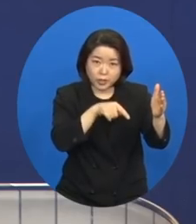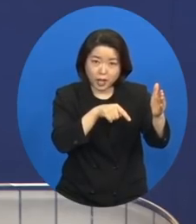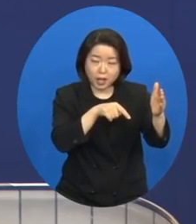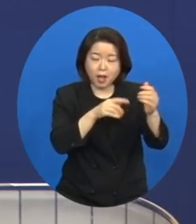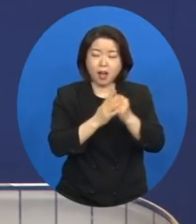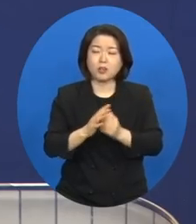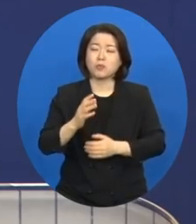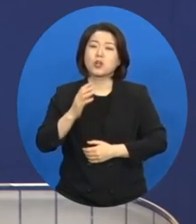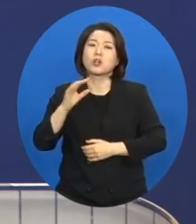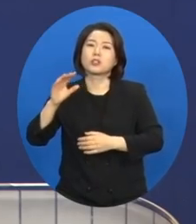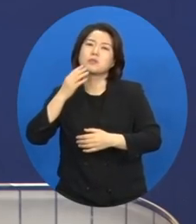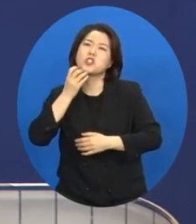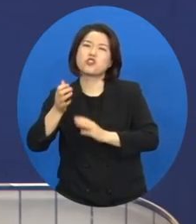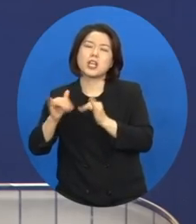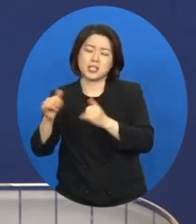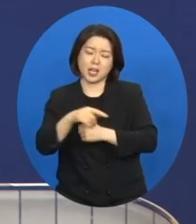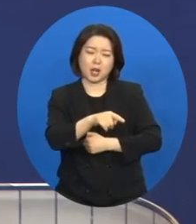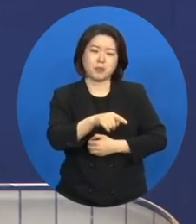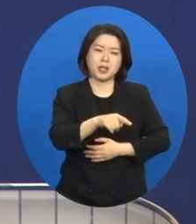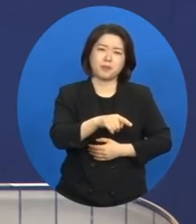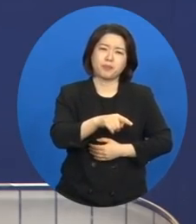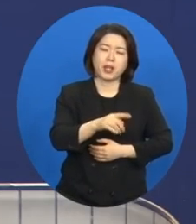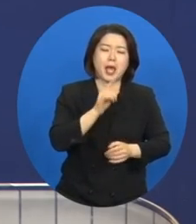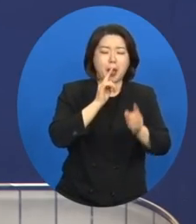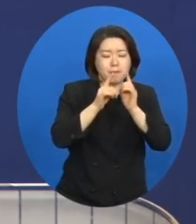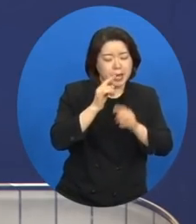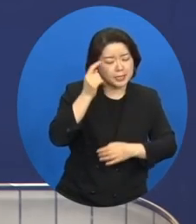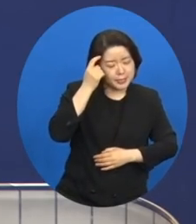말씀을 묵상하고 기도하기 위해서 자주 모였던 것이